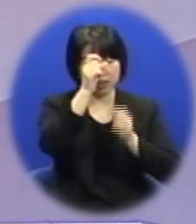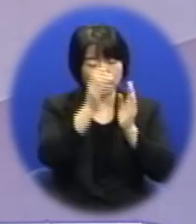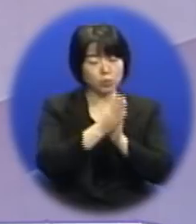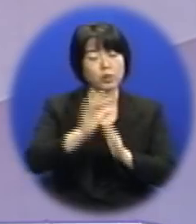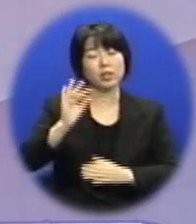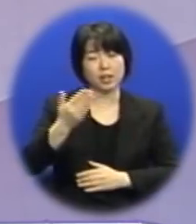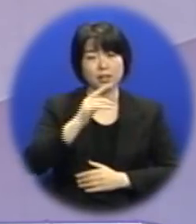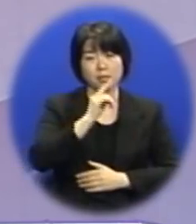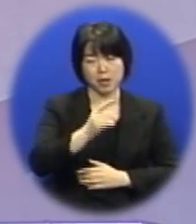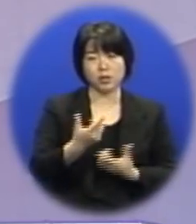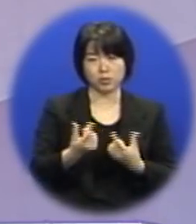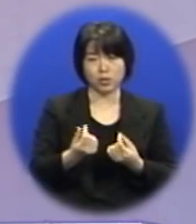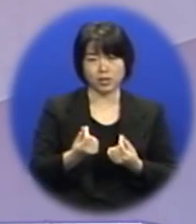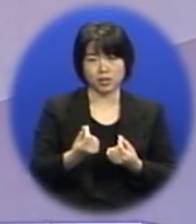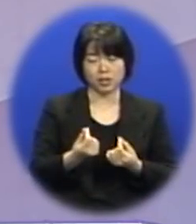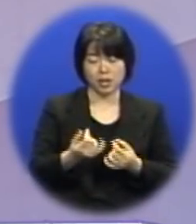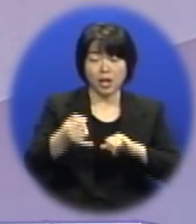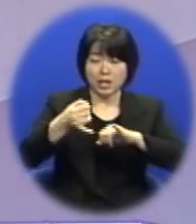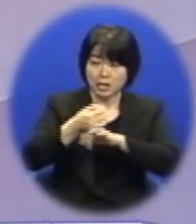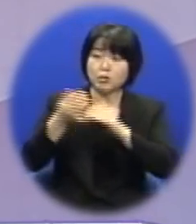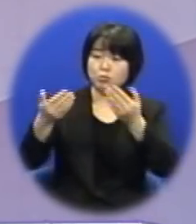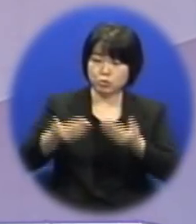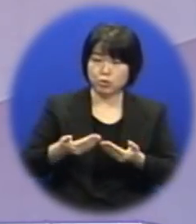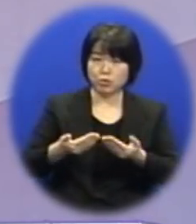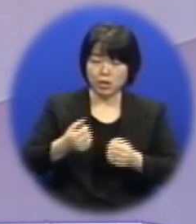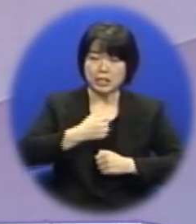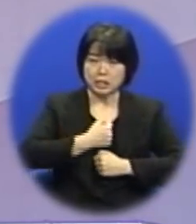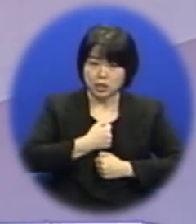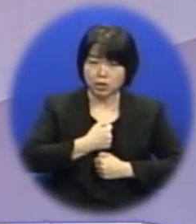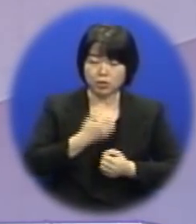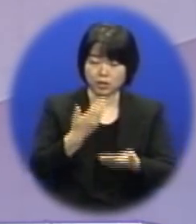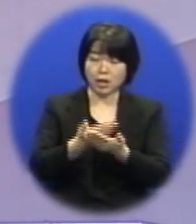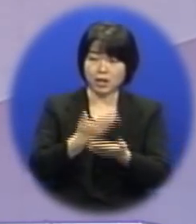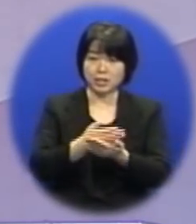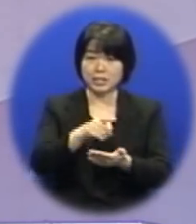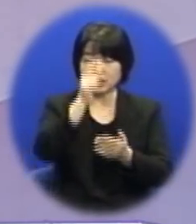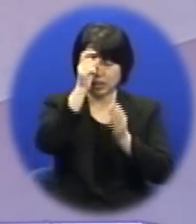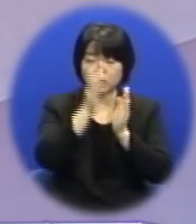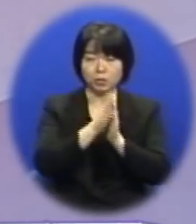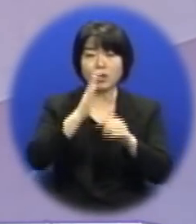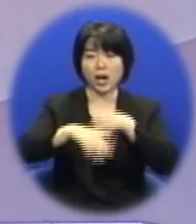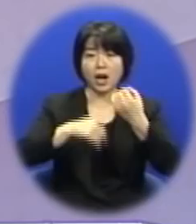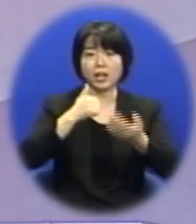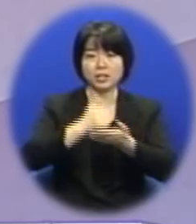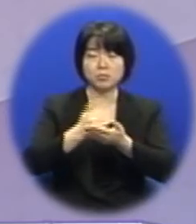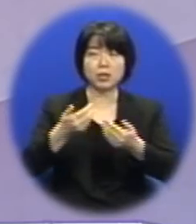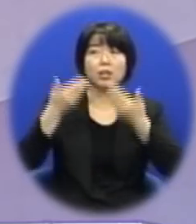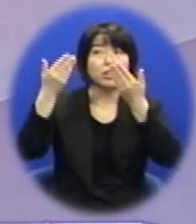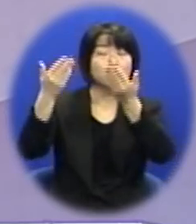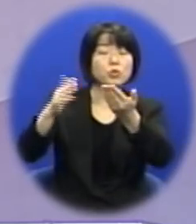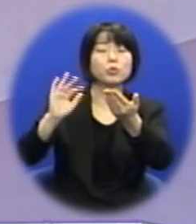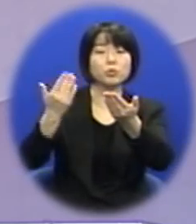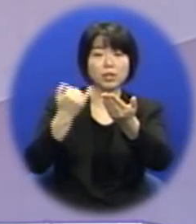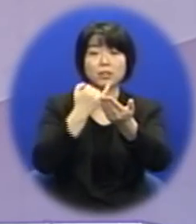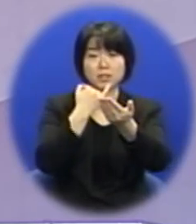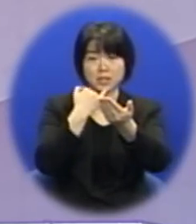아, 약속하셨으니까 하나님 약속 지켜달라고 하는 이 기도는 하나님이 드려도 된다.